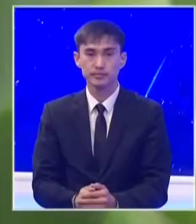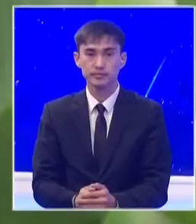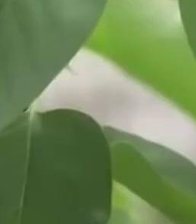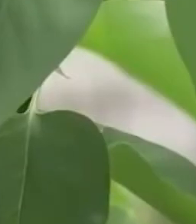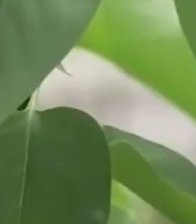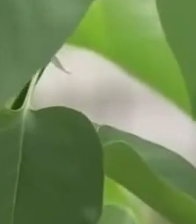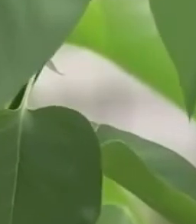турбанов телеканал читы су